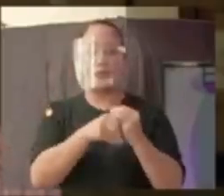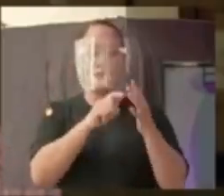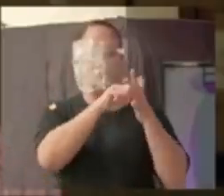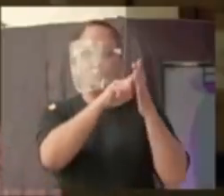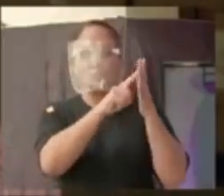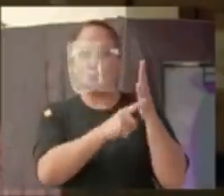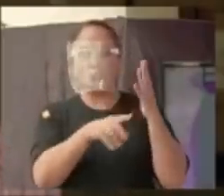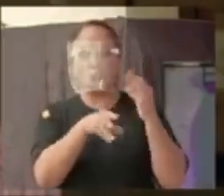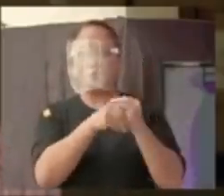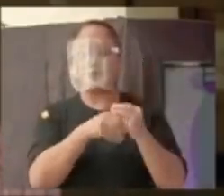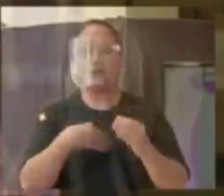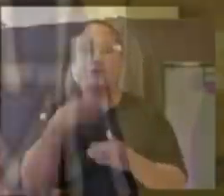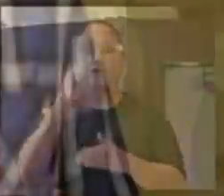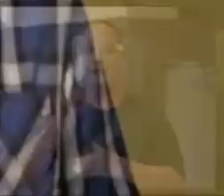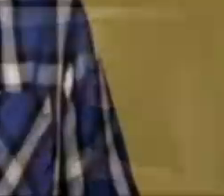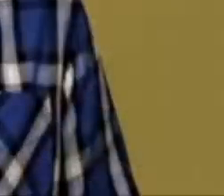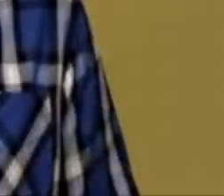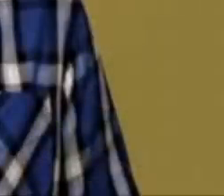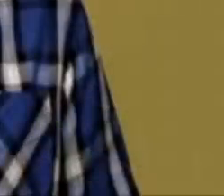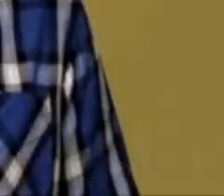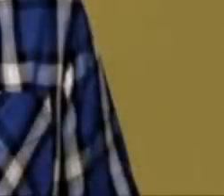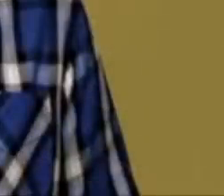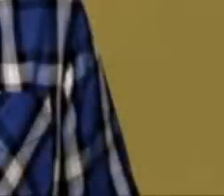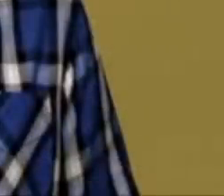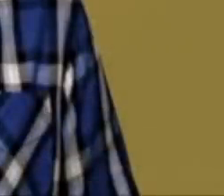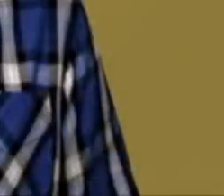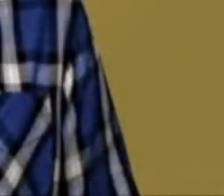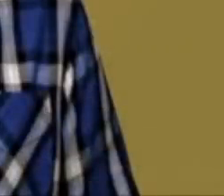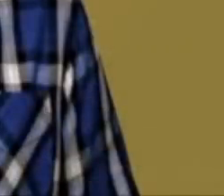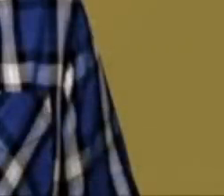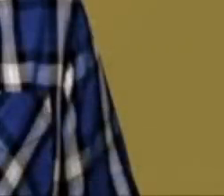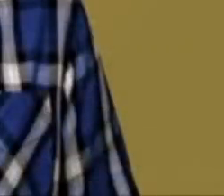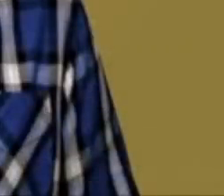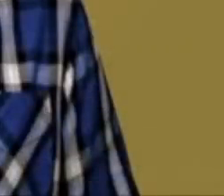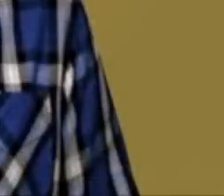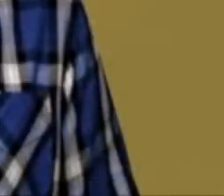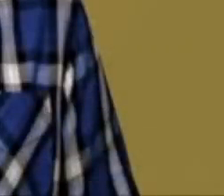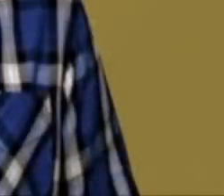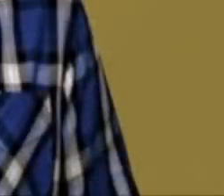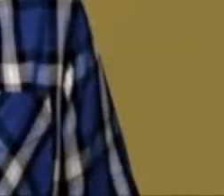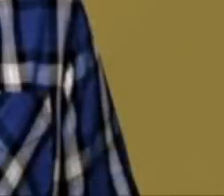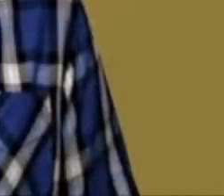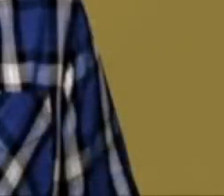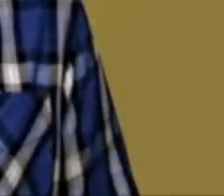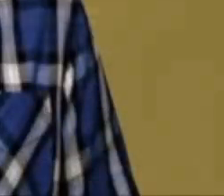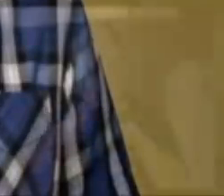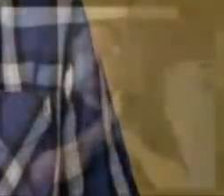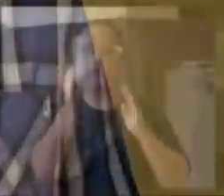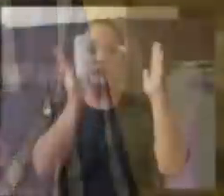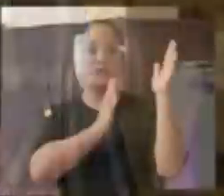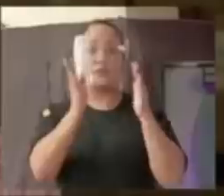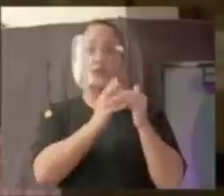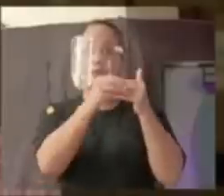ito, si Alex Lacson ng Partidong Kapatiran. Maka-Diyos at makatao si Alex. Servant leader